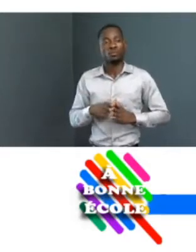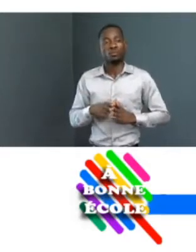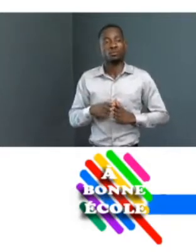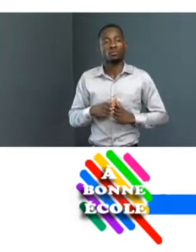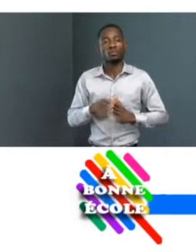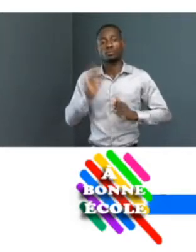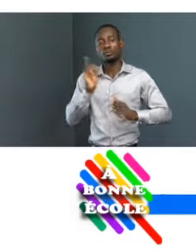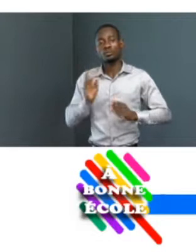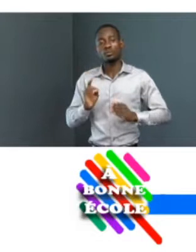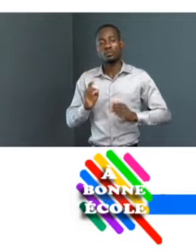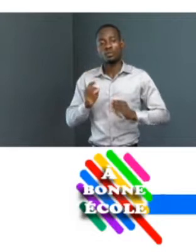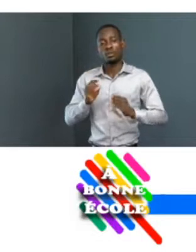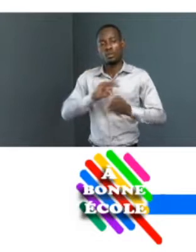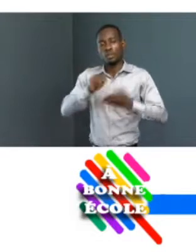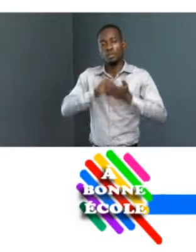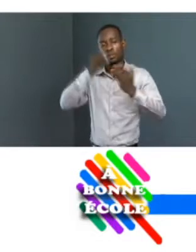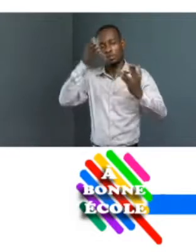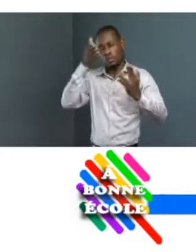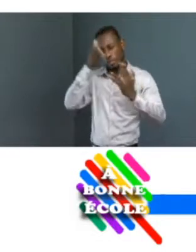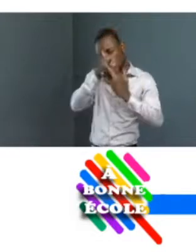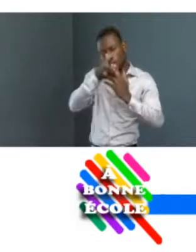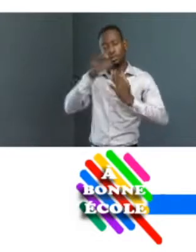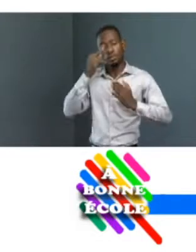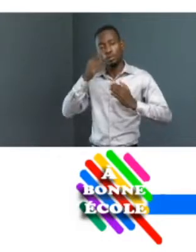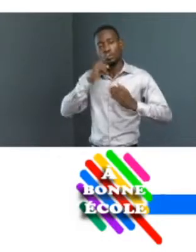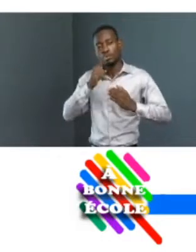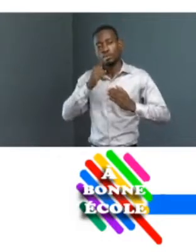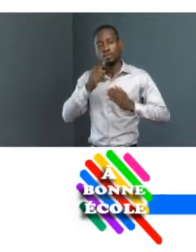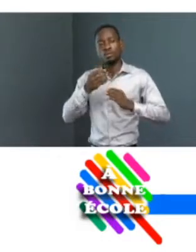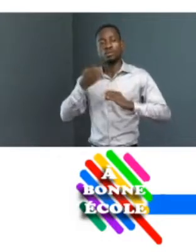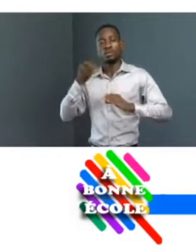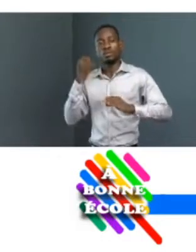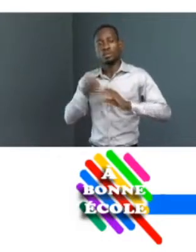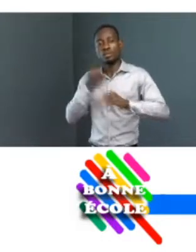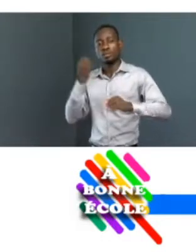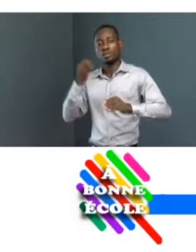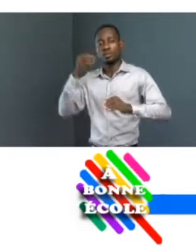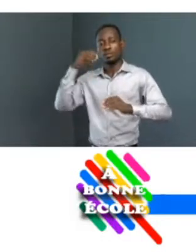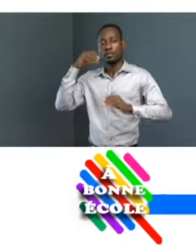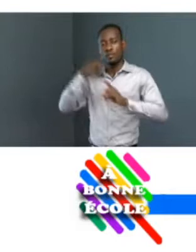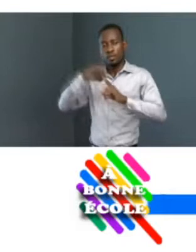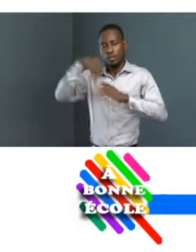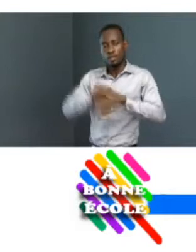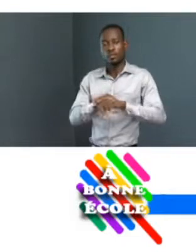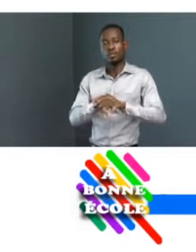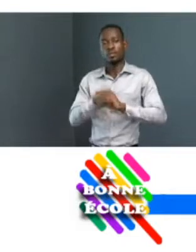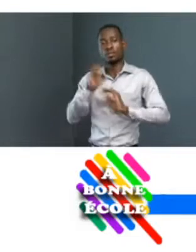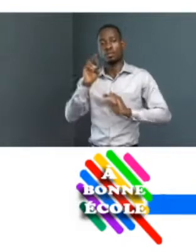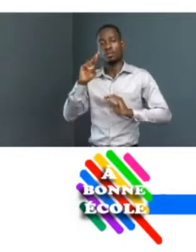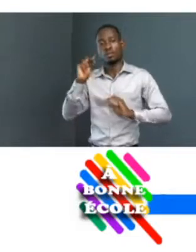Donc, les milieux transparents de l'œil sont de l'extérieur vers l'intérieur, la cornée